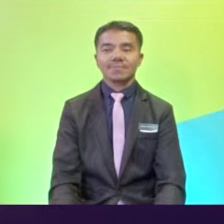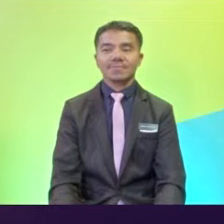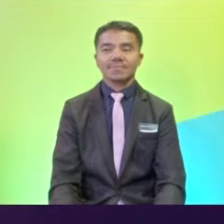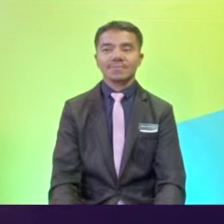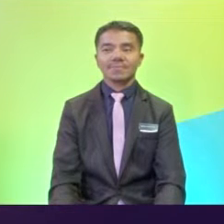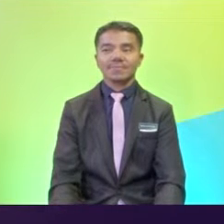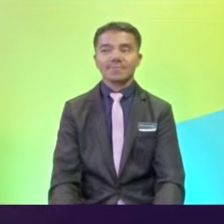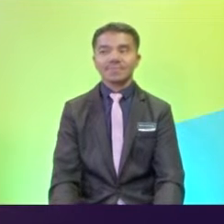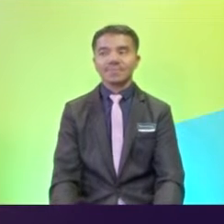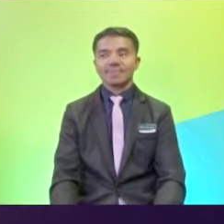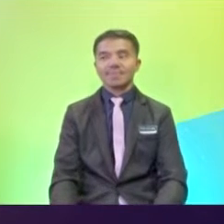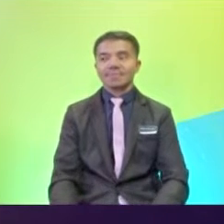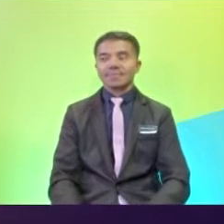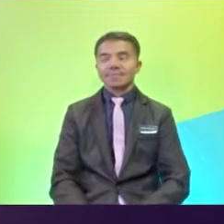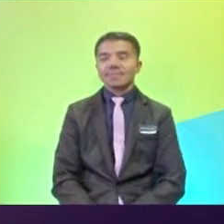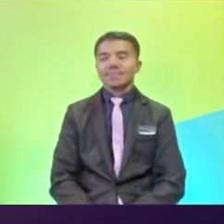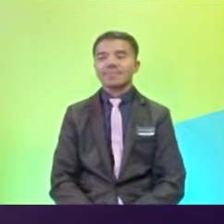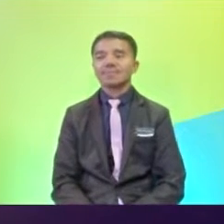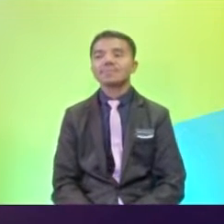buka microphone